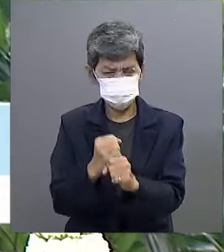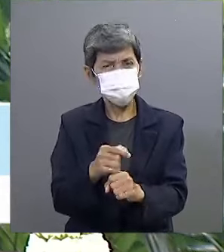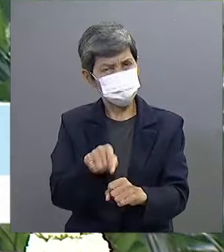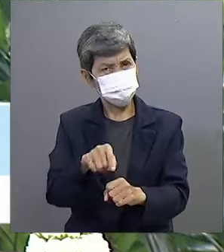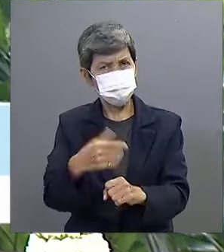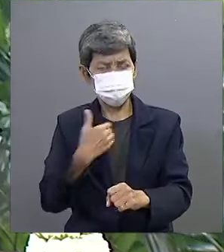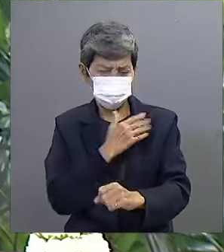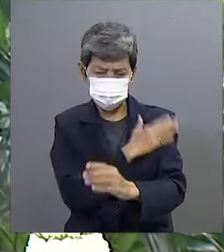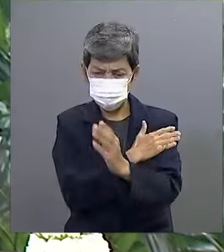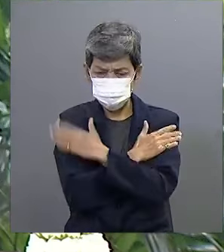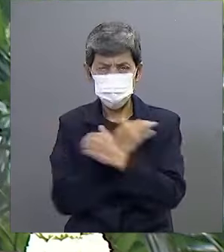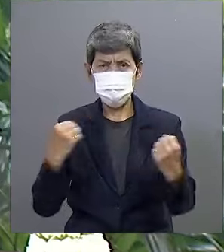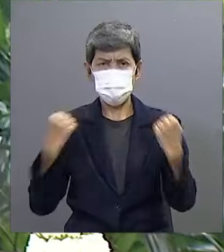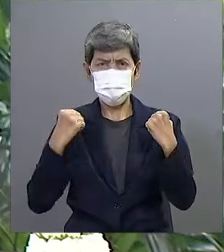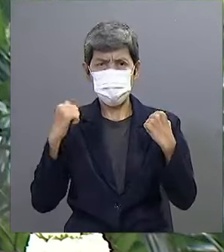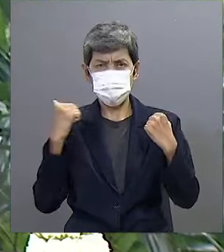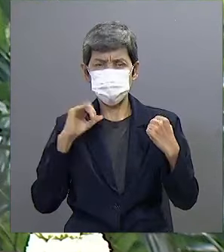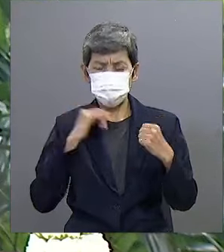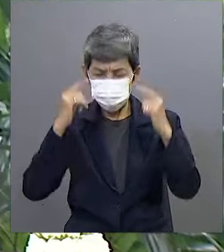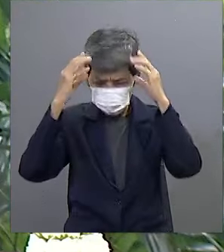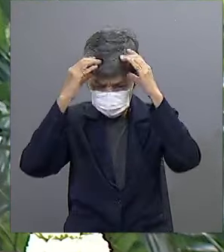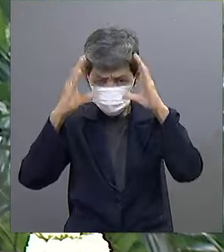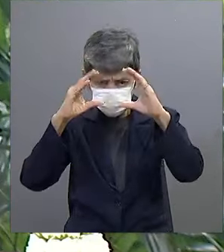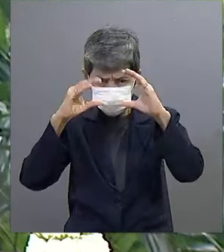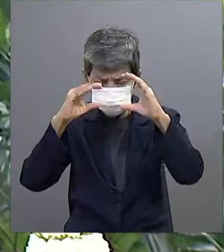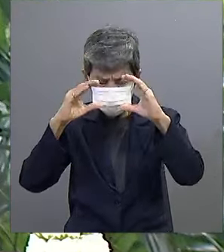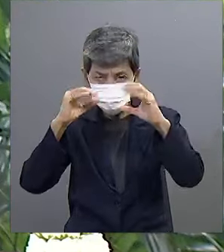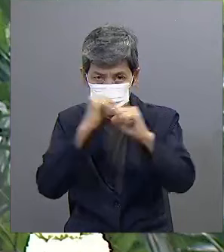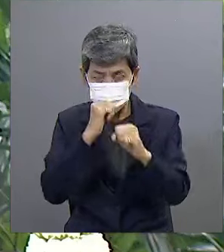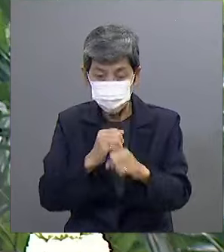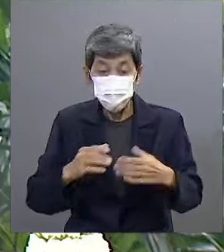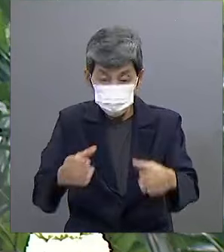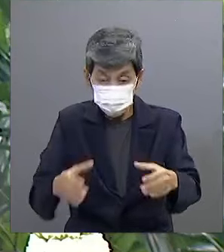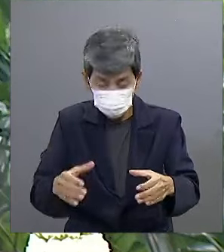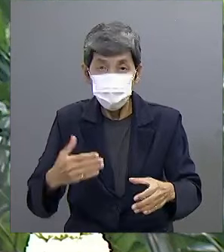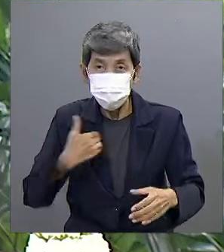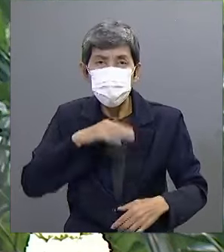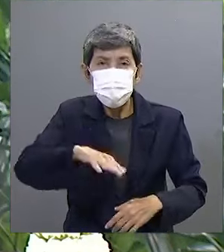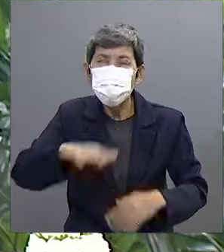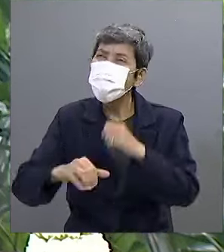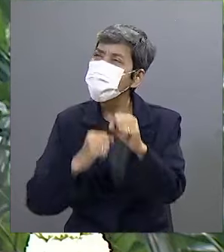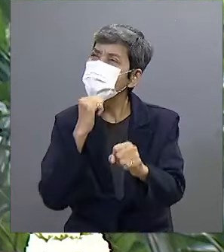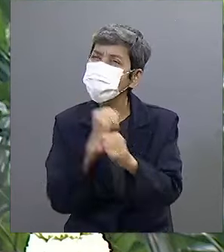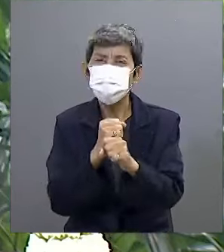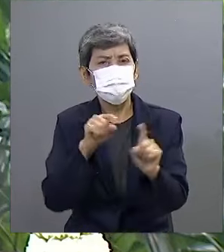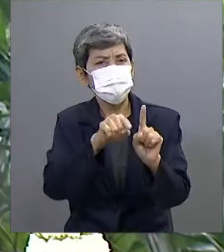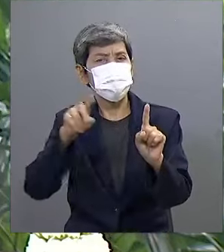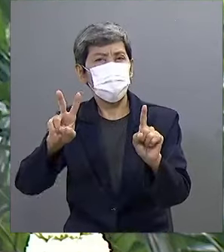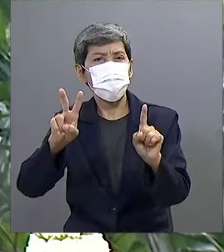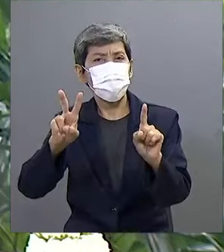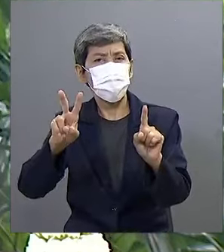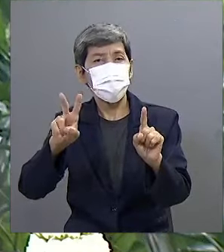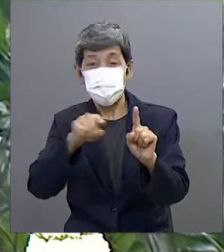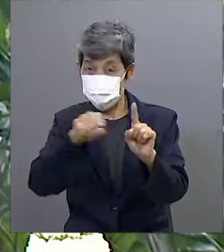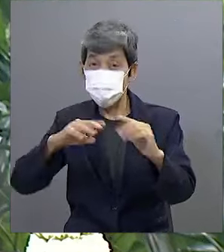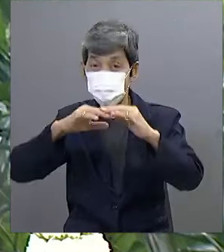ข็งแรงพอนะคะสมองยังอยู่ในช่วงพัฒนา Shaken Baby Syndrome เกิดได้ในเด็กอายุประมาณ 1-2 ขวบลงมาตั้งแต่แรกเกิด